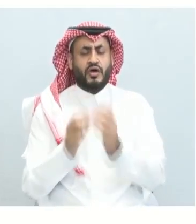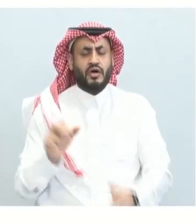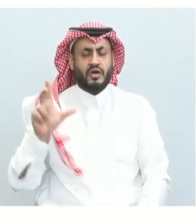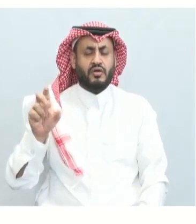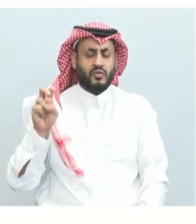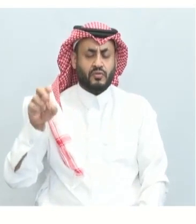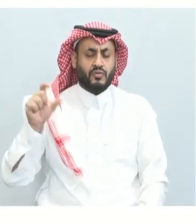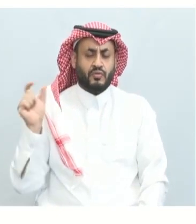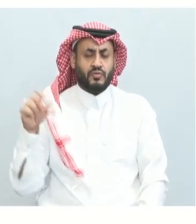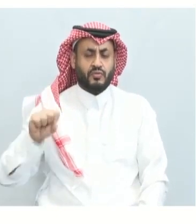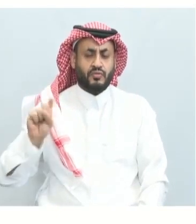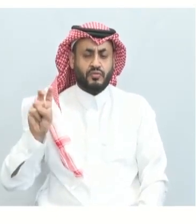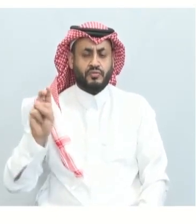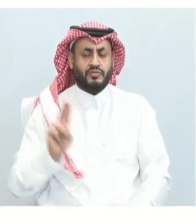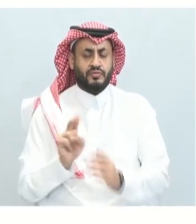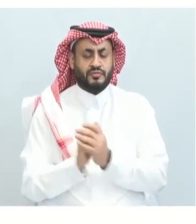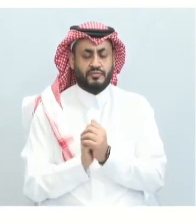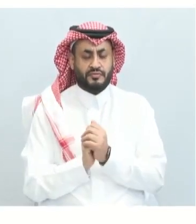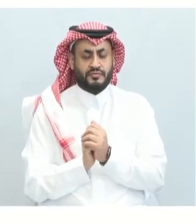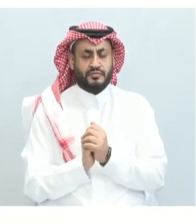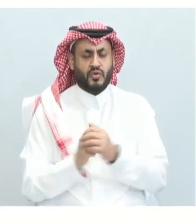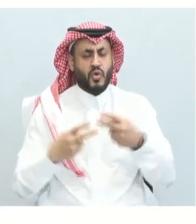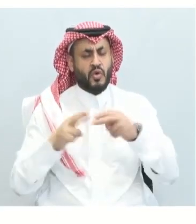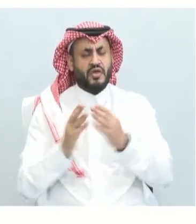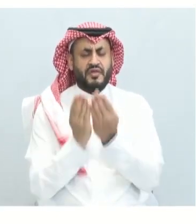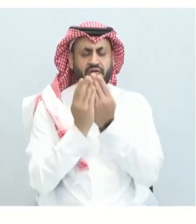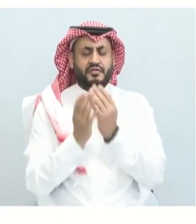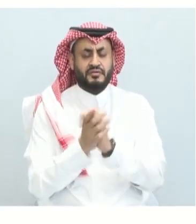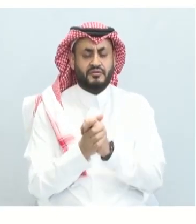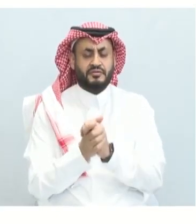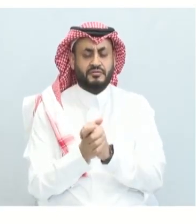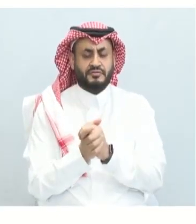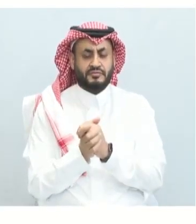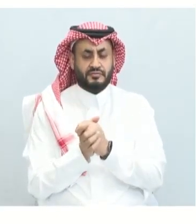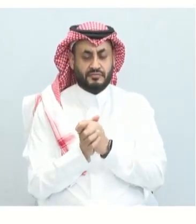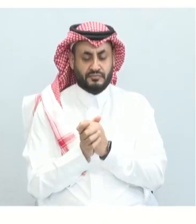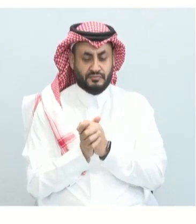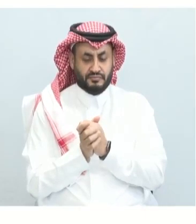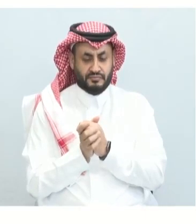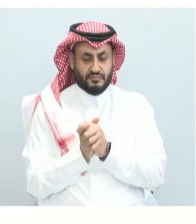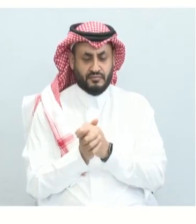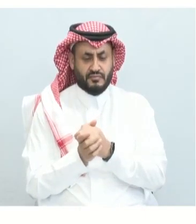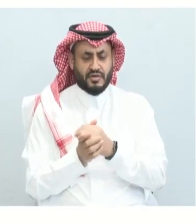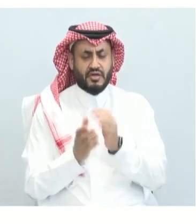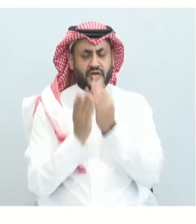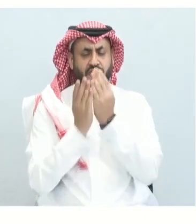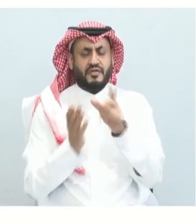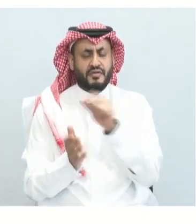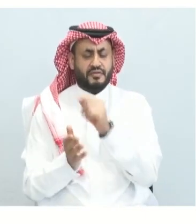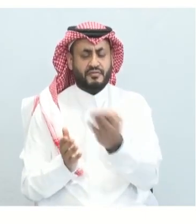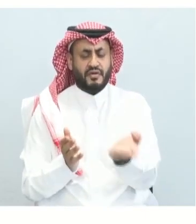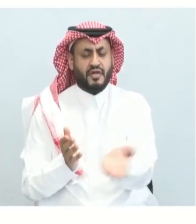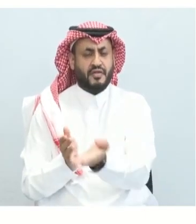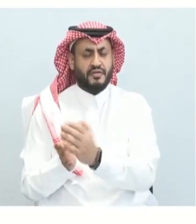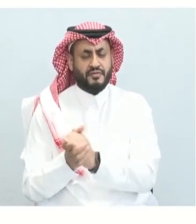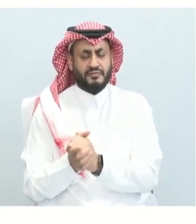القنوت دعاء القنوت وله ان يدعو بما شاء وينبغي ان يحرص على الدعاء الوارد عن النبي صلى الله عليه وسلم مثل ماذا مثل هذا